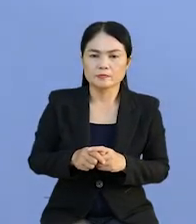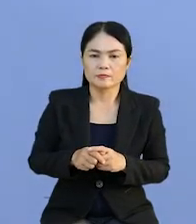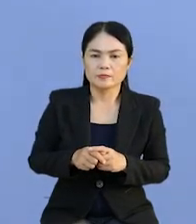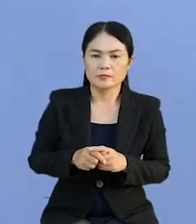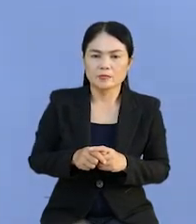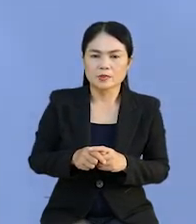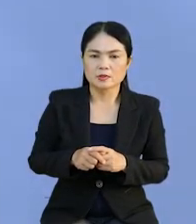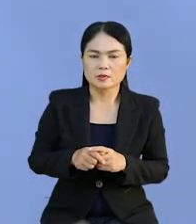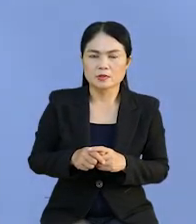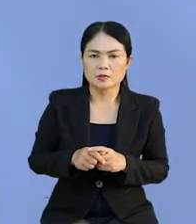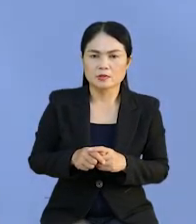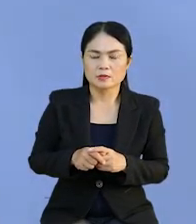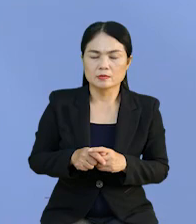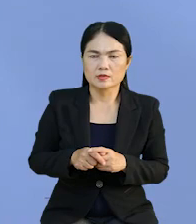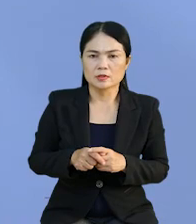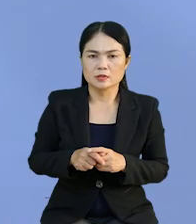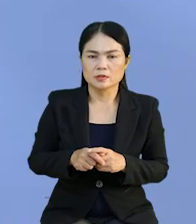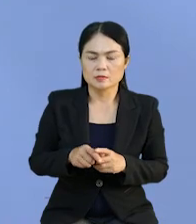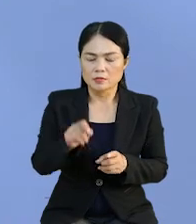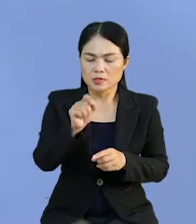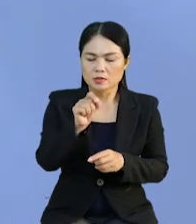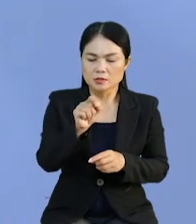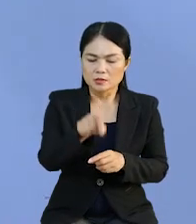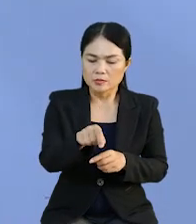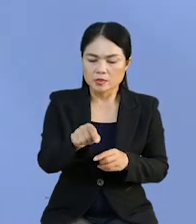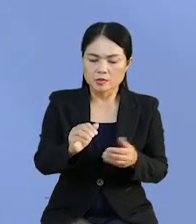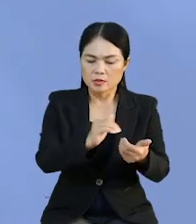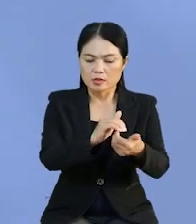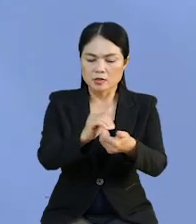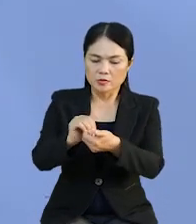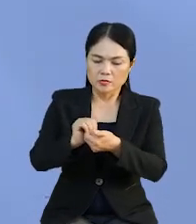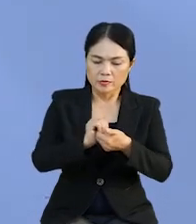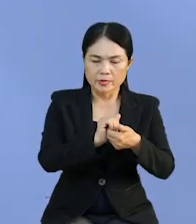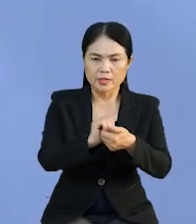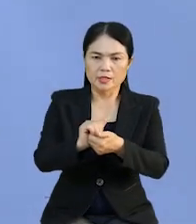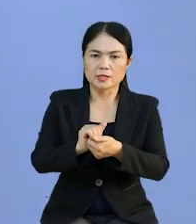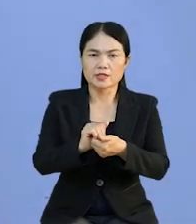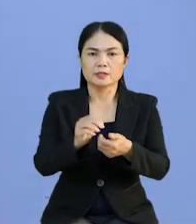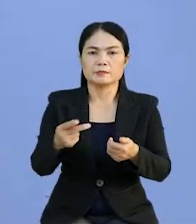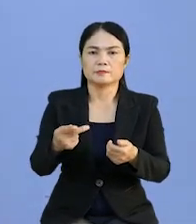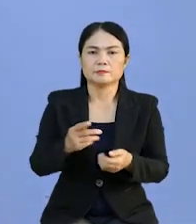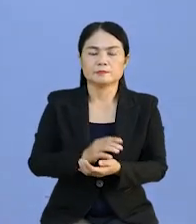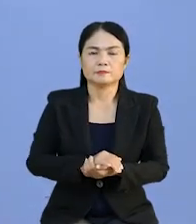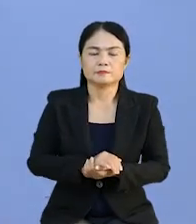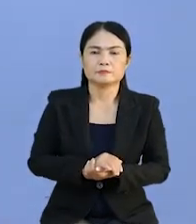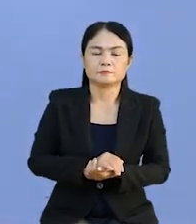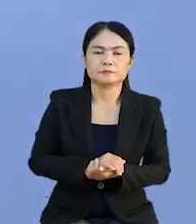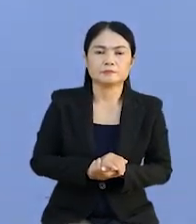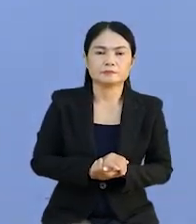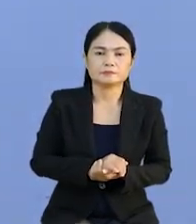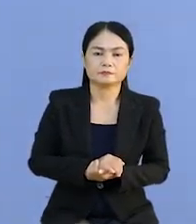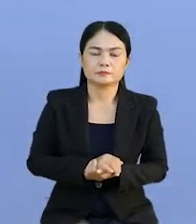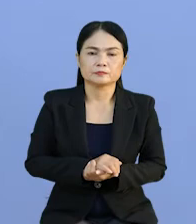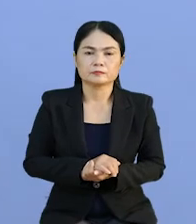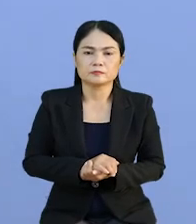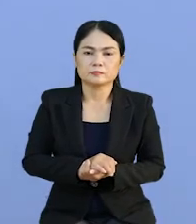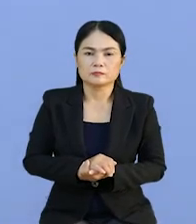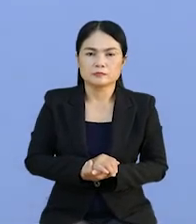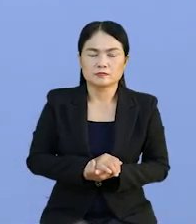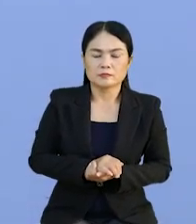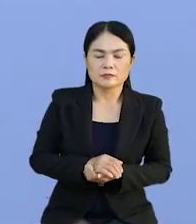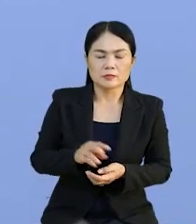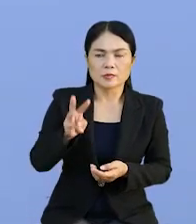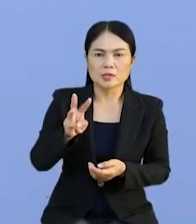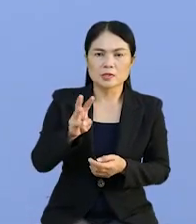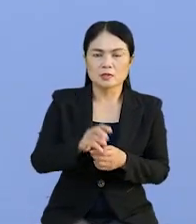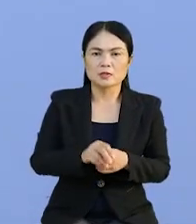ងអាចចំនួនដោយពាក្យចំណុចរួមគ្នាបាទចំណុចរួមគ្នាណាកូនបាទអោះទី